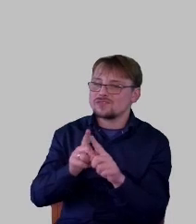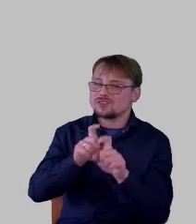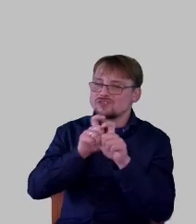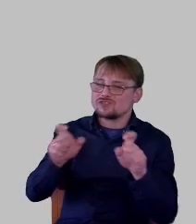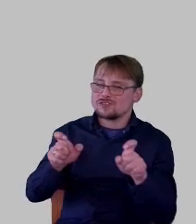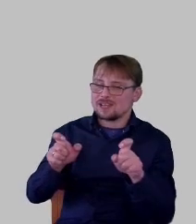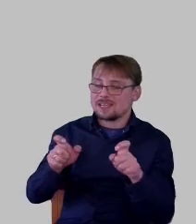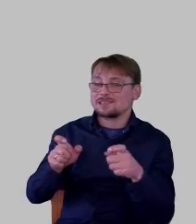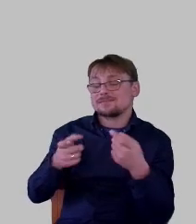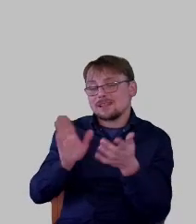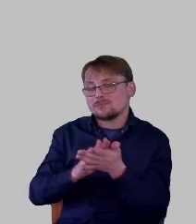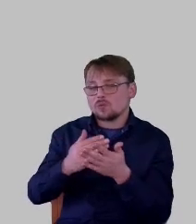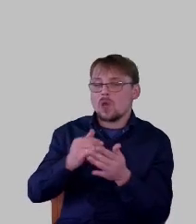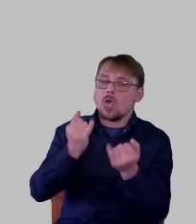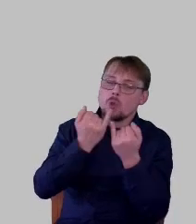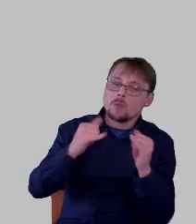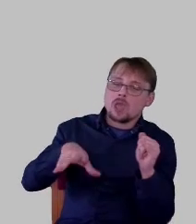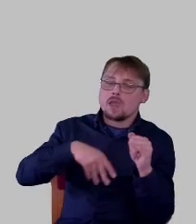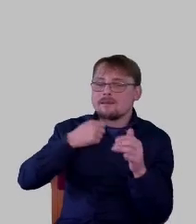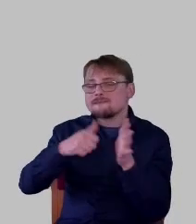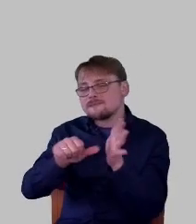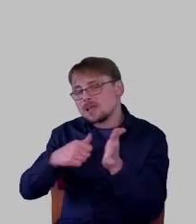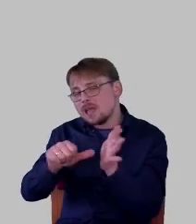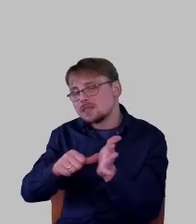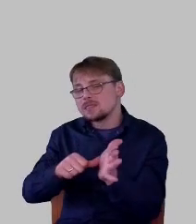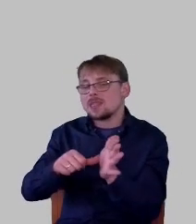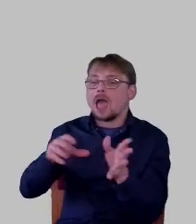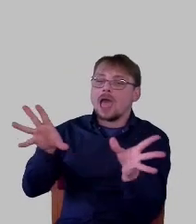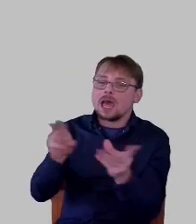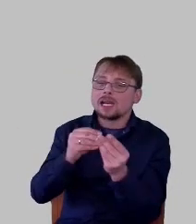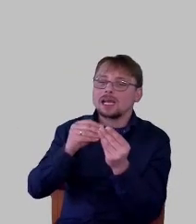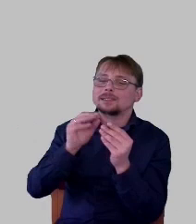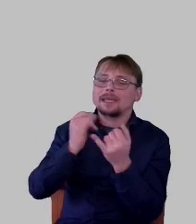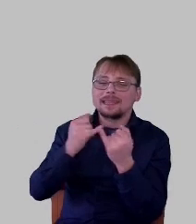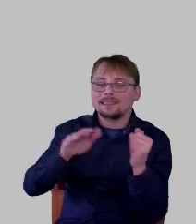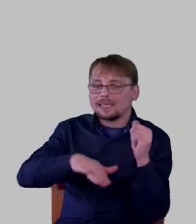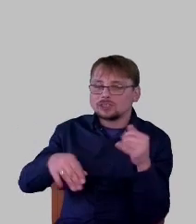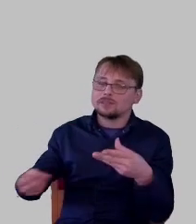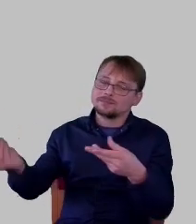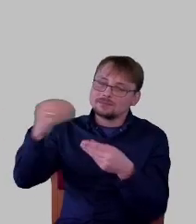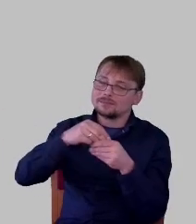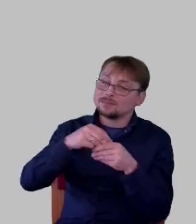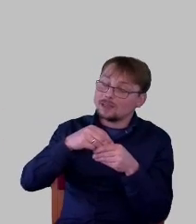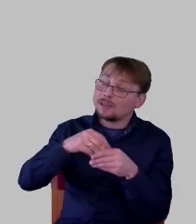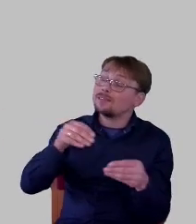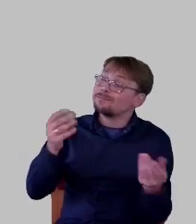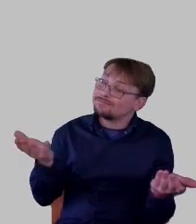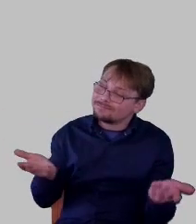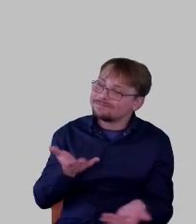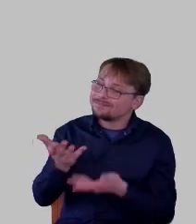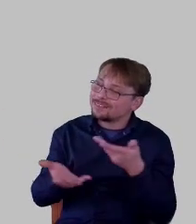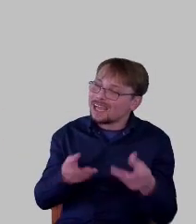rówieśnikami podczas uroczystości szkolnych, wycieczek. To jest czas, w którym te oddziaływania o charakterze